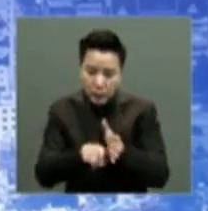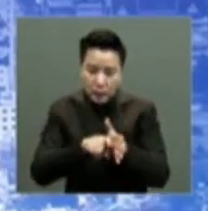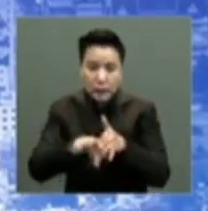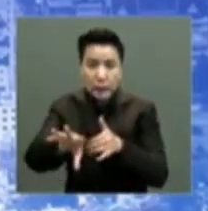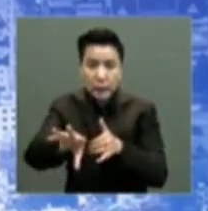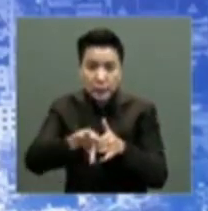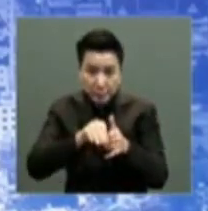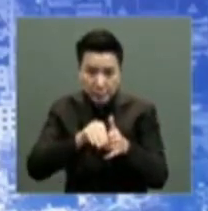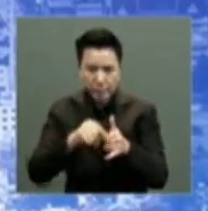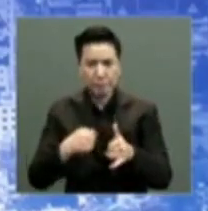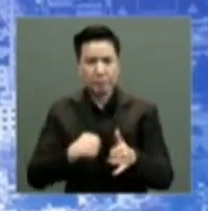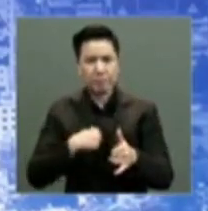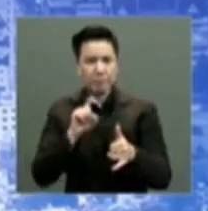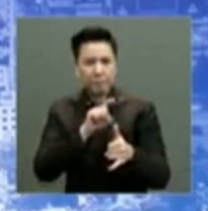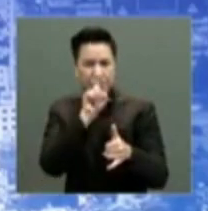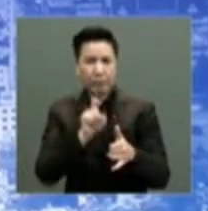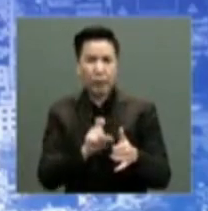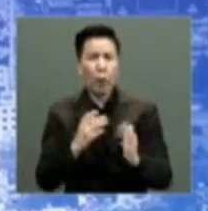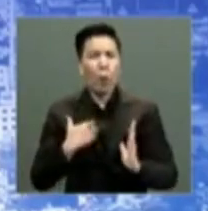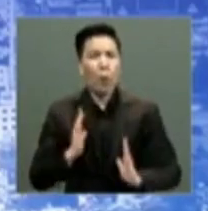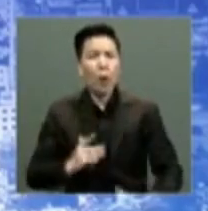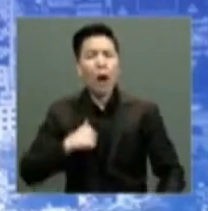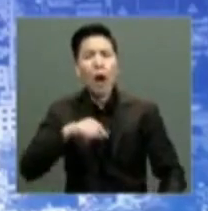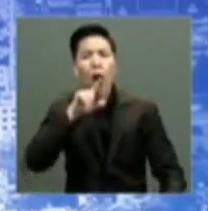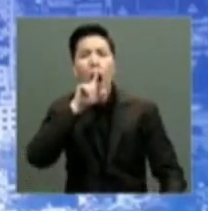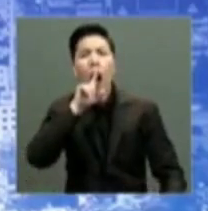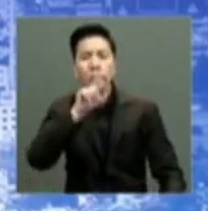ก่อนนะคะเป็นเรื่องของการตรวจสอบหาเชื้อโควิช19รฐา